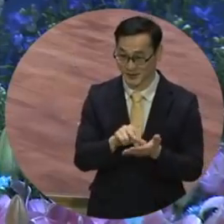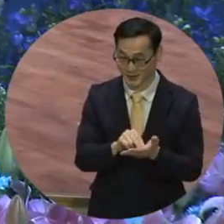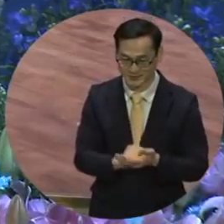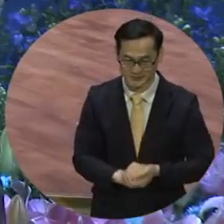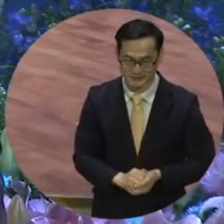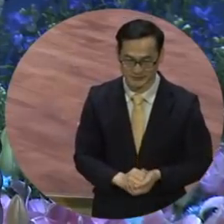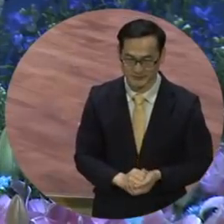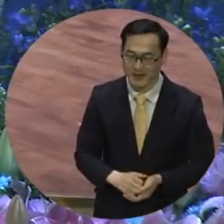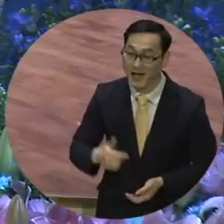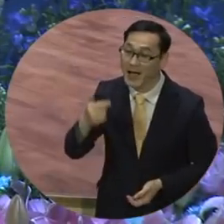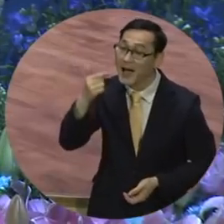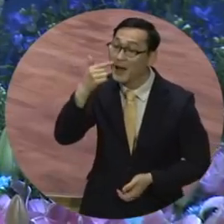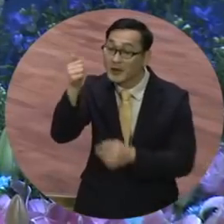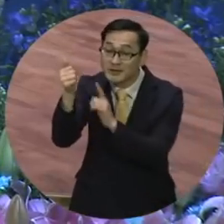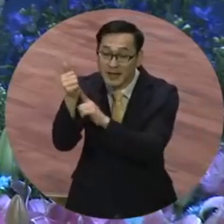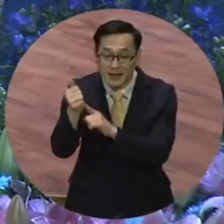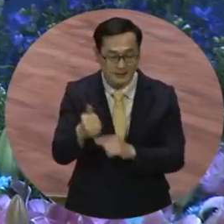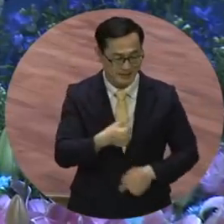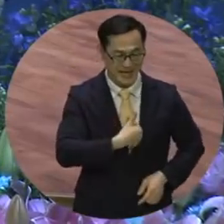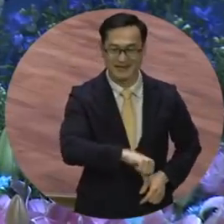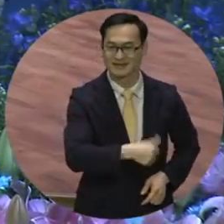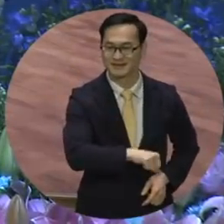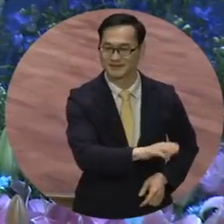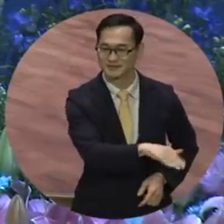아버지가 중학생 아들에게